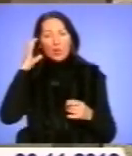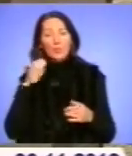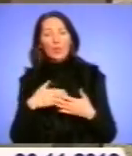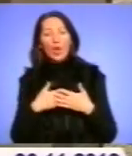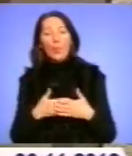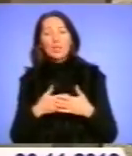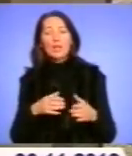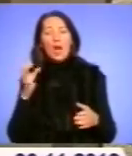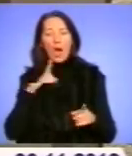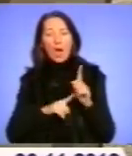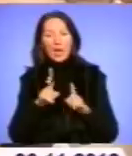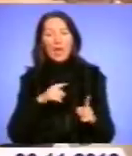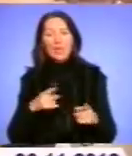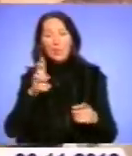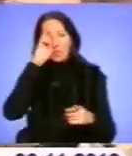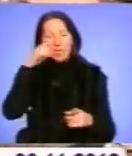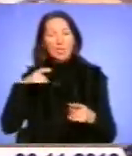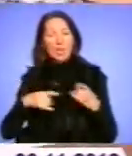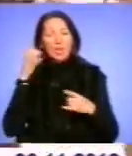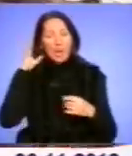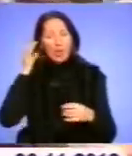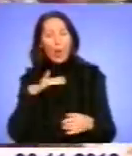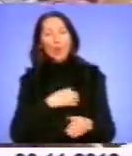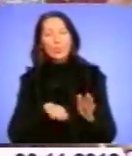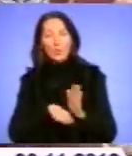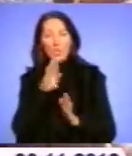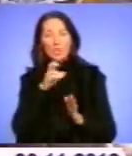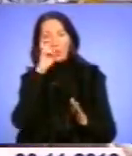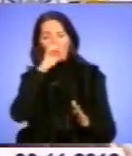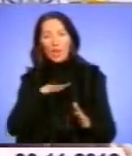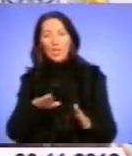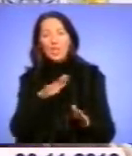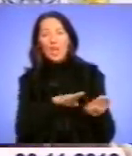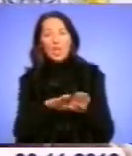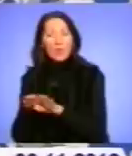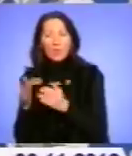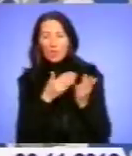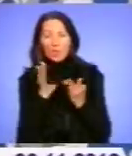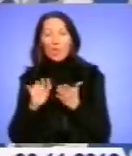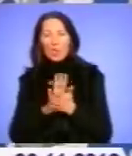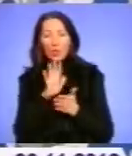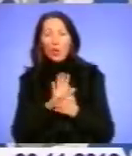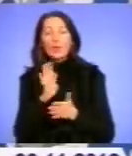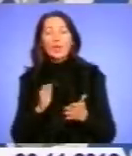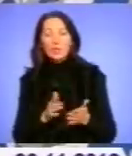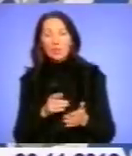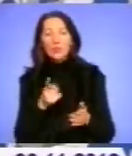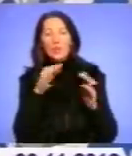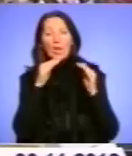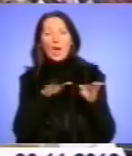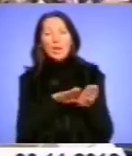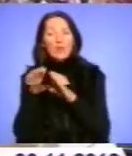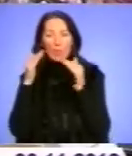при Держкомтелерадіо хоче підвищити в країні рівень читання друкованих видань. Він, за даними компанії TNS, з 2007 року падає у